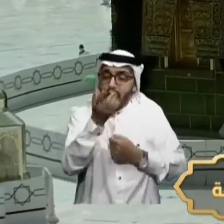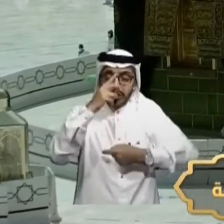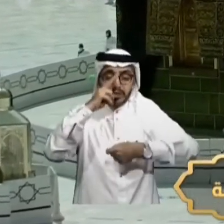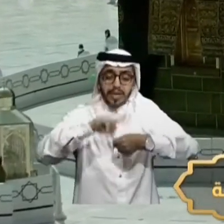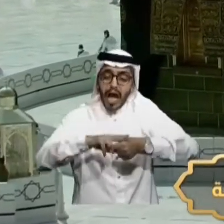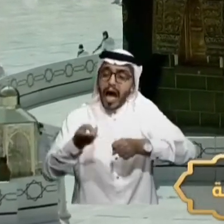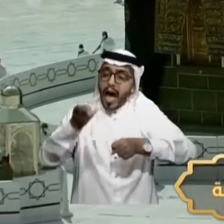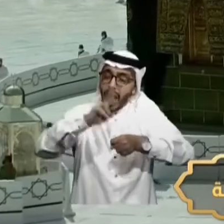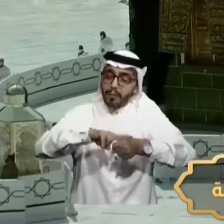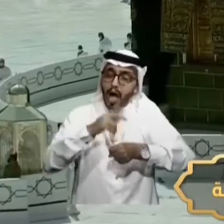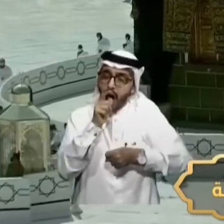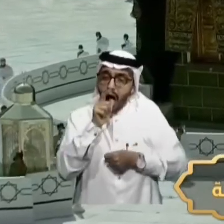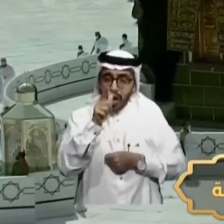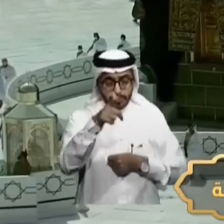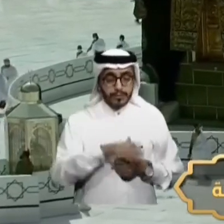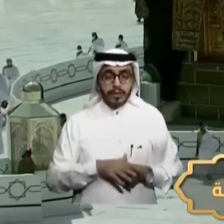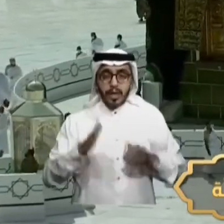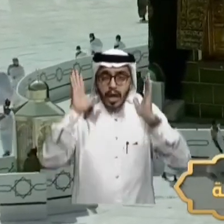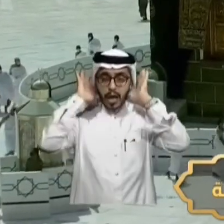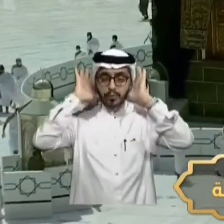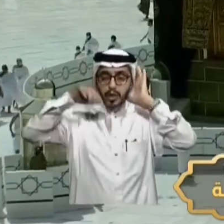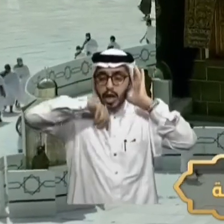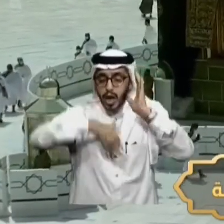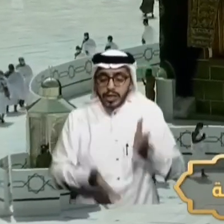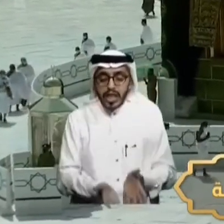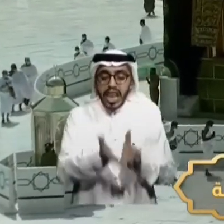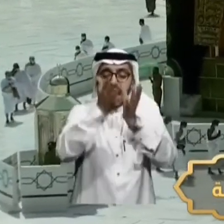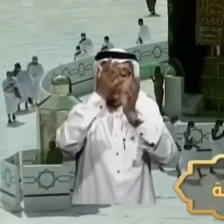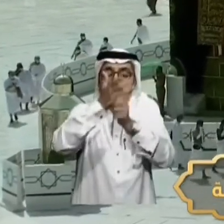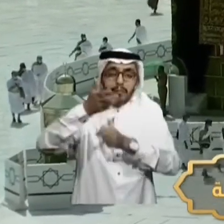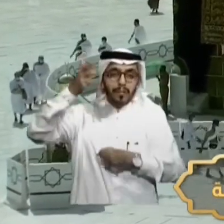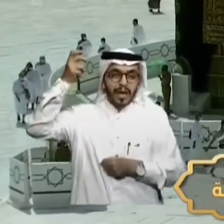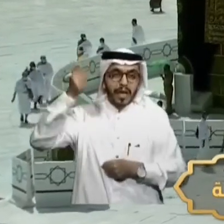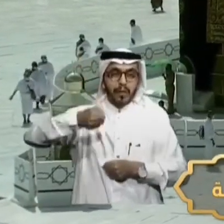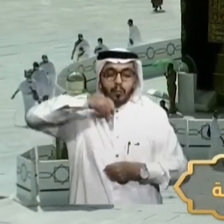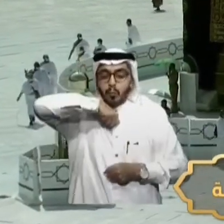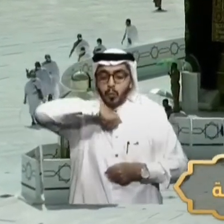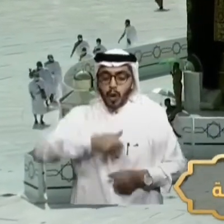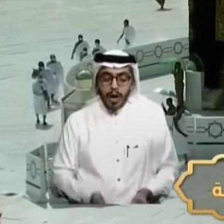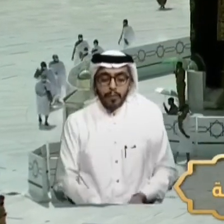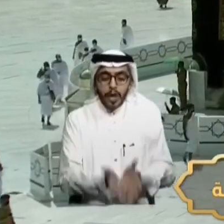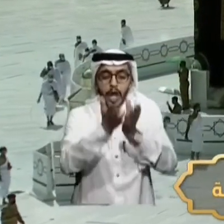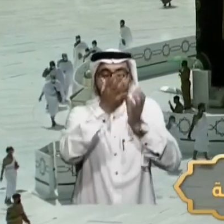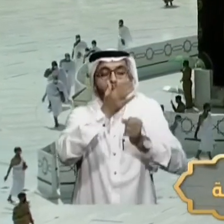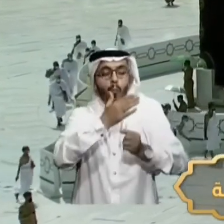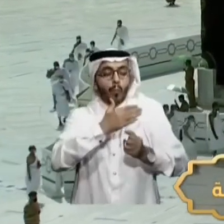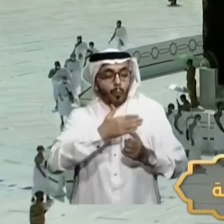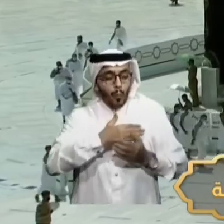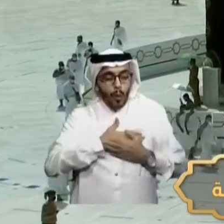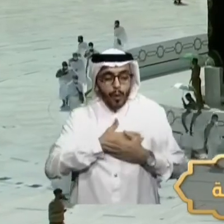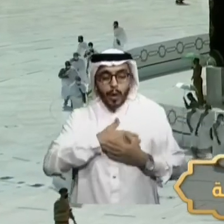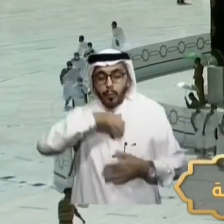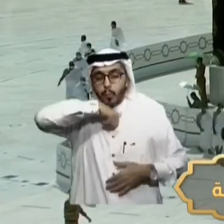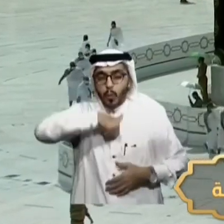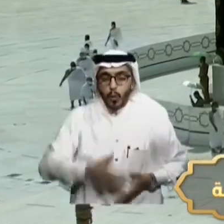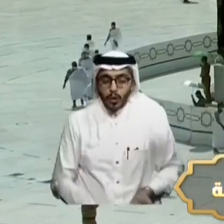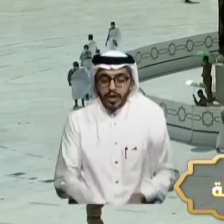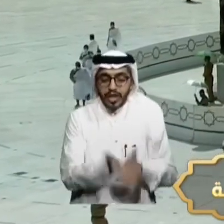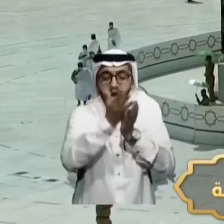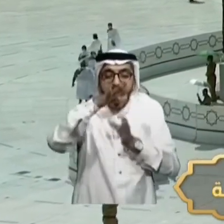إعادتها وإبداءها. اللهم صلِّ وسلِّم على نبيك وحبيبك